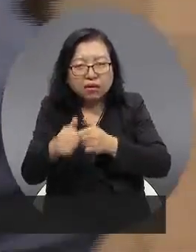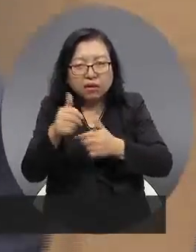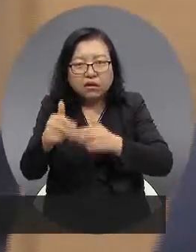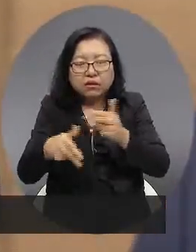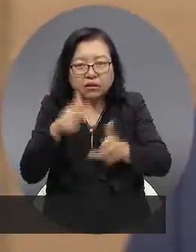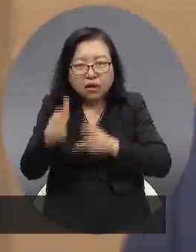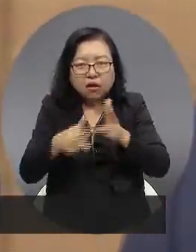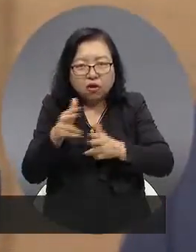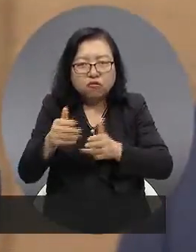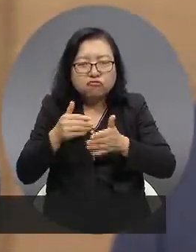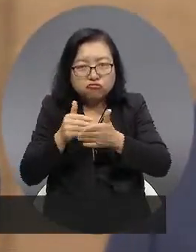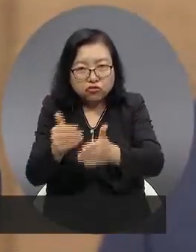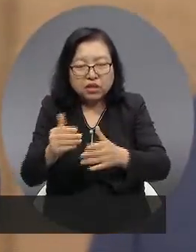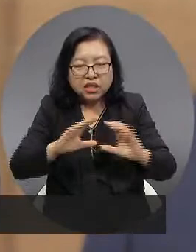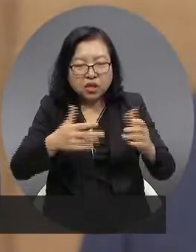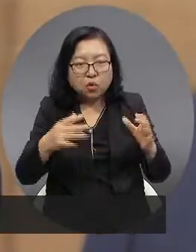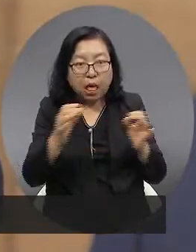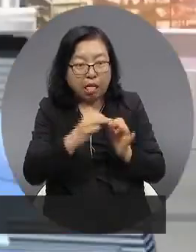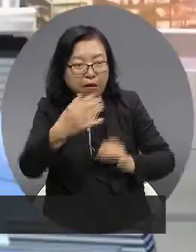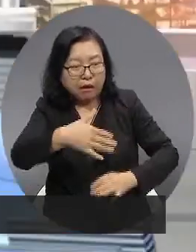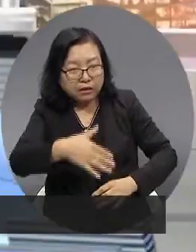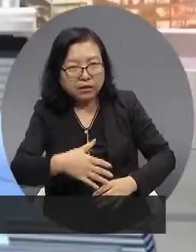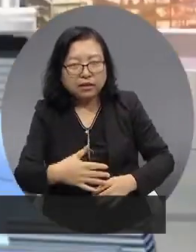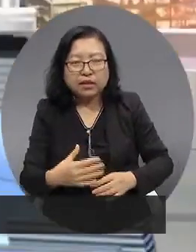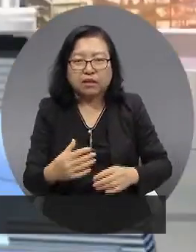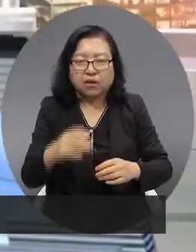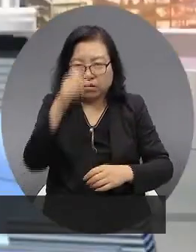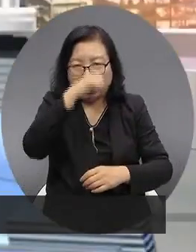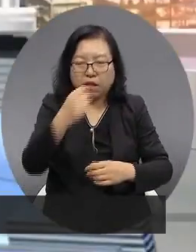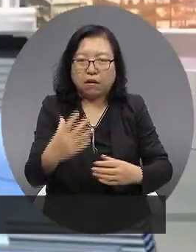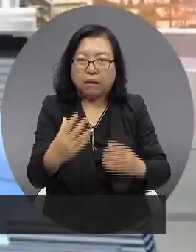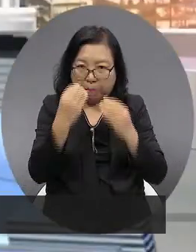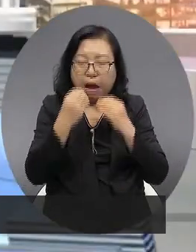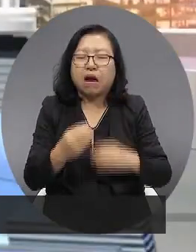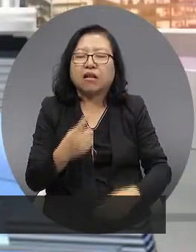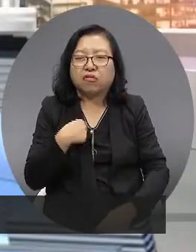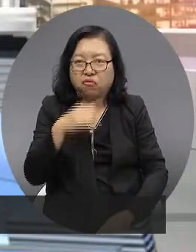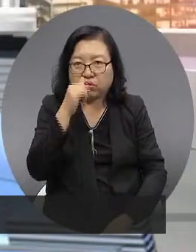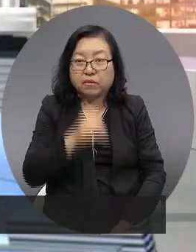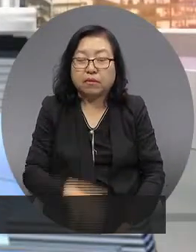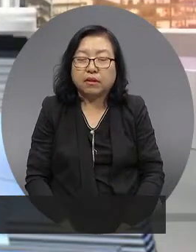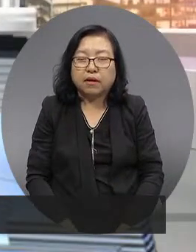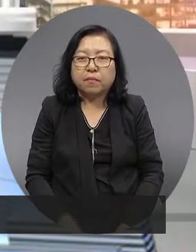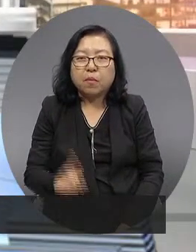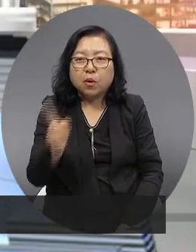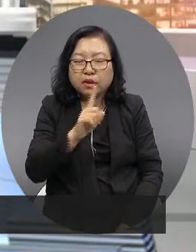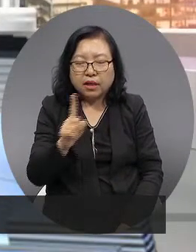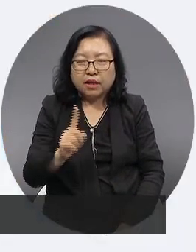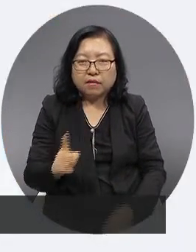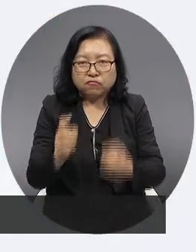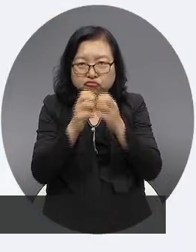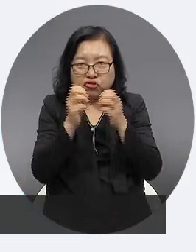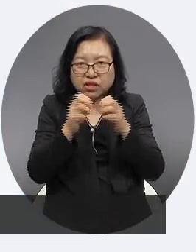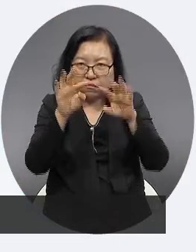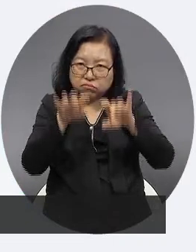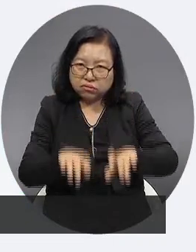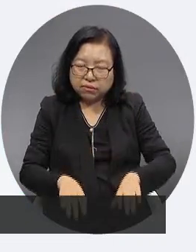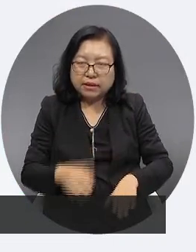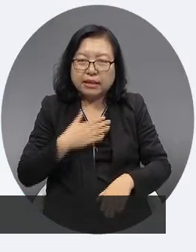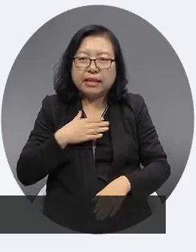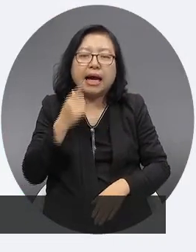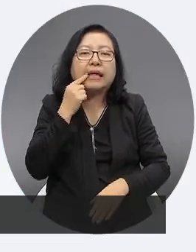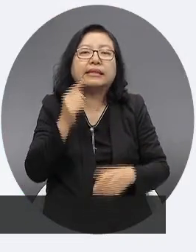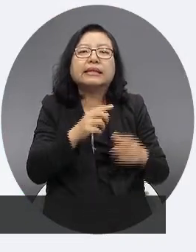못해 관련 예산이 삭감되거나 제동이 걸리기도 했습니다. 무엇보다 SNS에 올렸던 친일파가 되겠다는